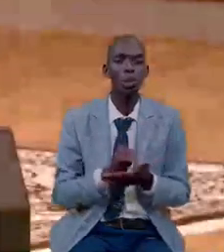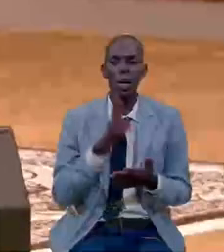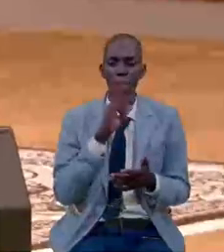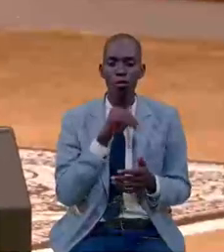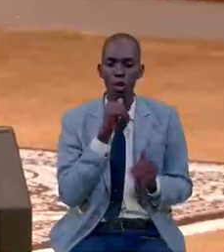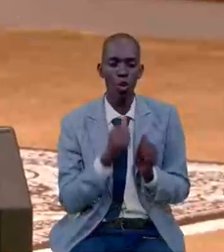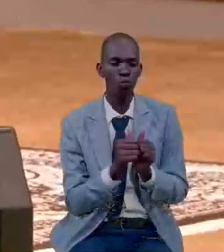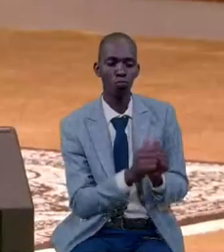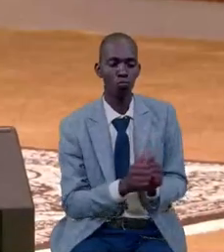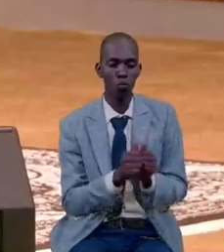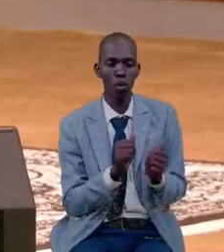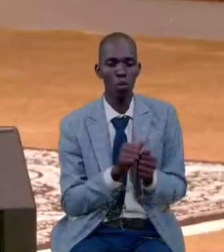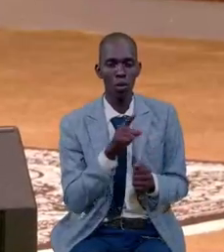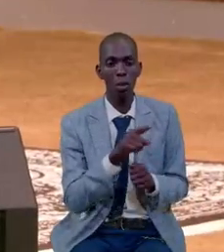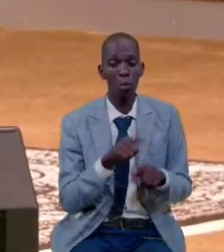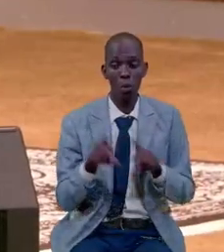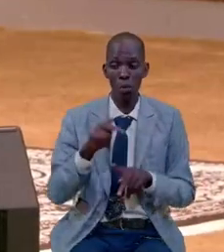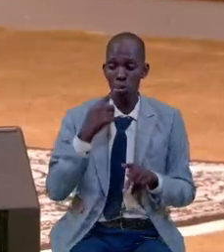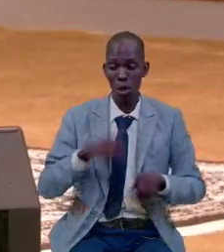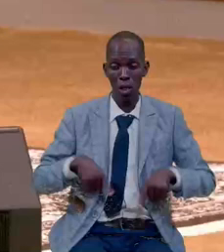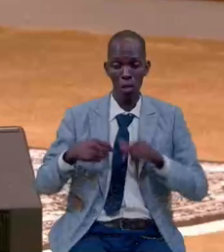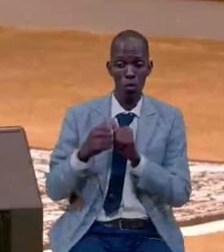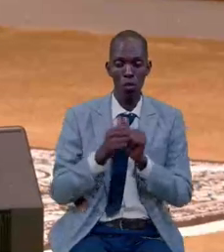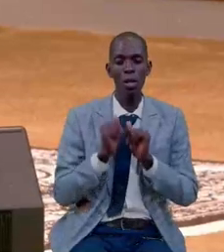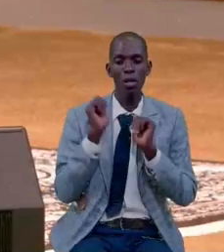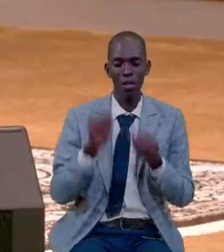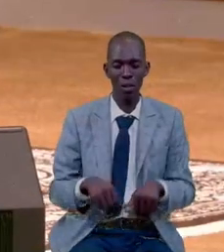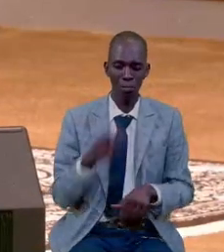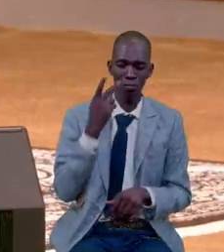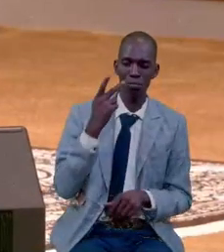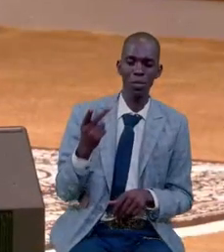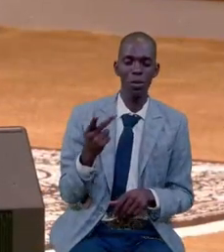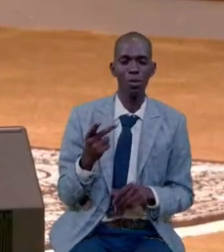eux, ceux qui vivent avec eux peuvent le dire, ils peuvent